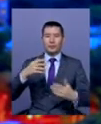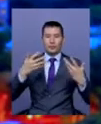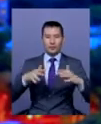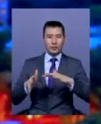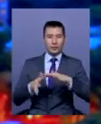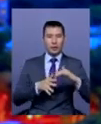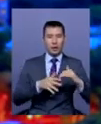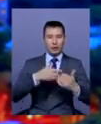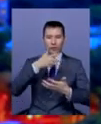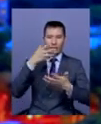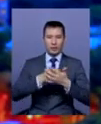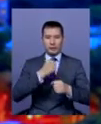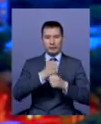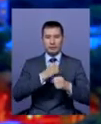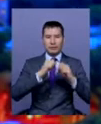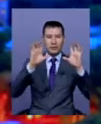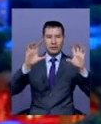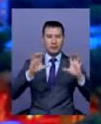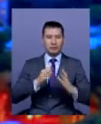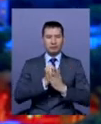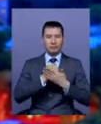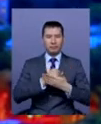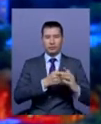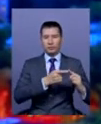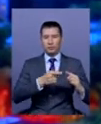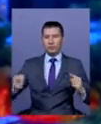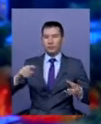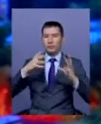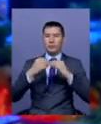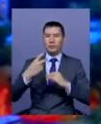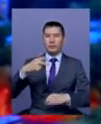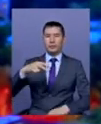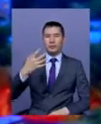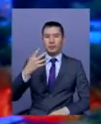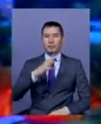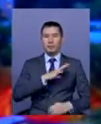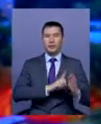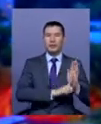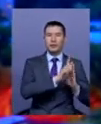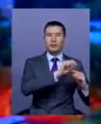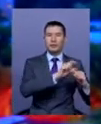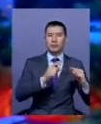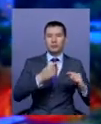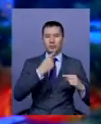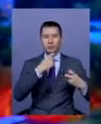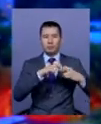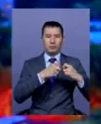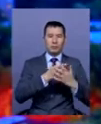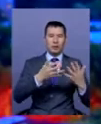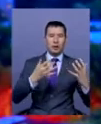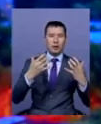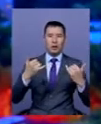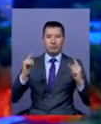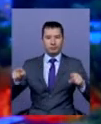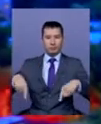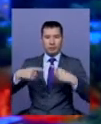конституциямыз дамудың даңғыл жолын айқындады. Тәуелсіздіктің алғашқы қиын-қыстау кезеңінде де қазіргі дамыған уақытта да